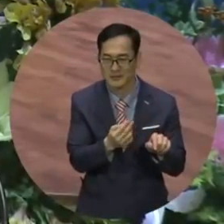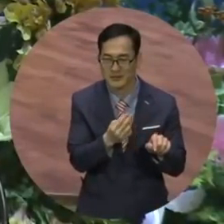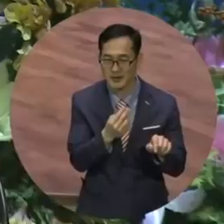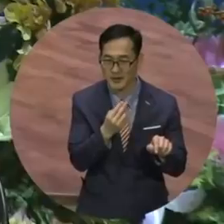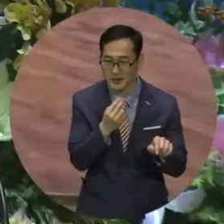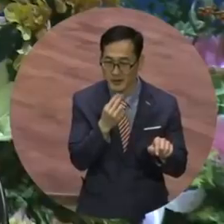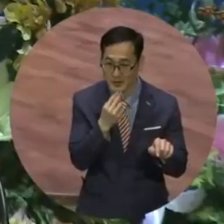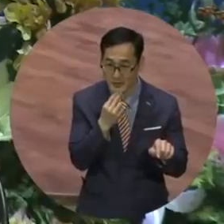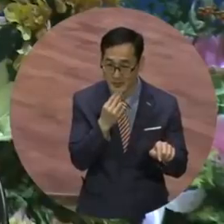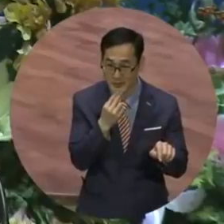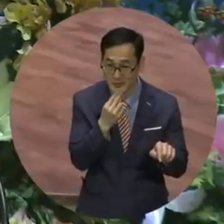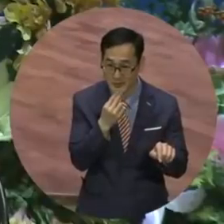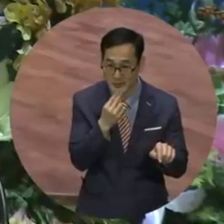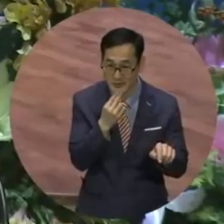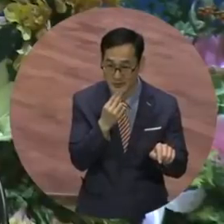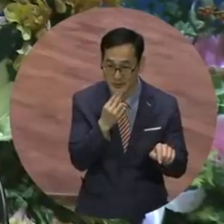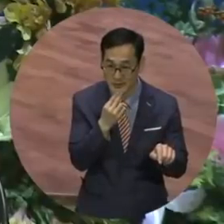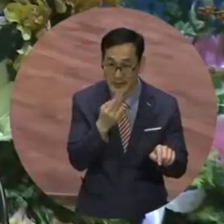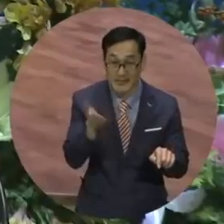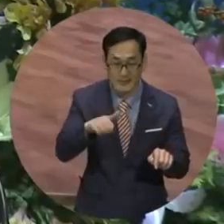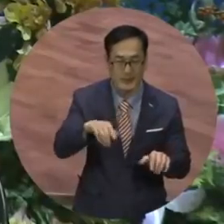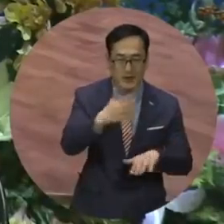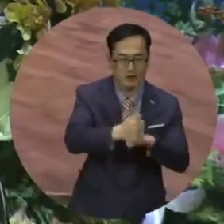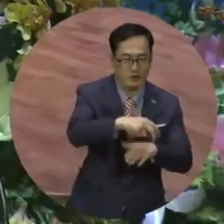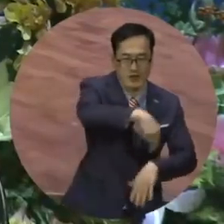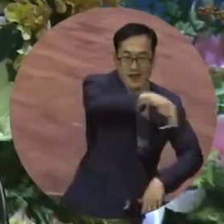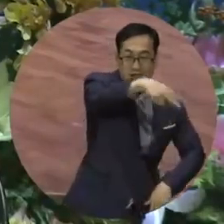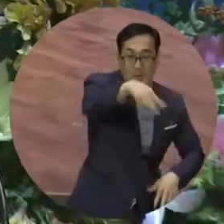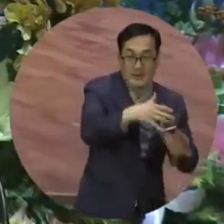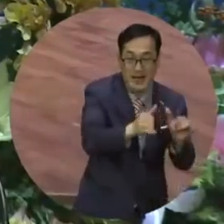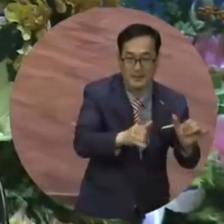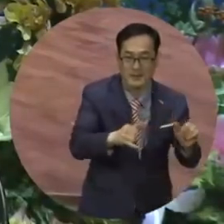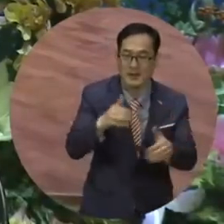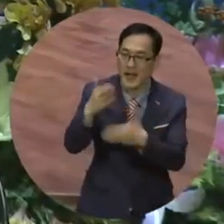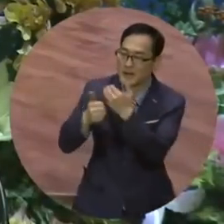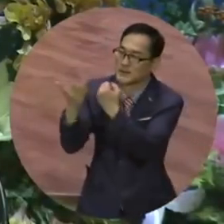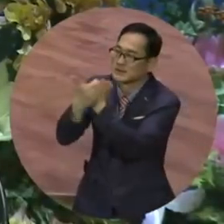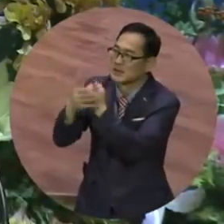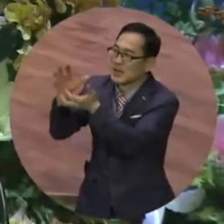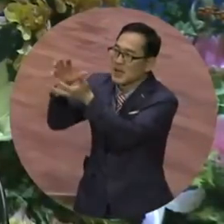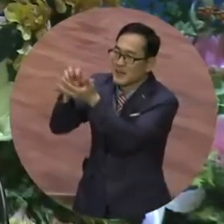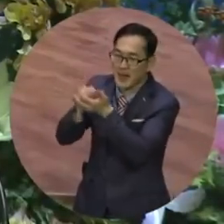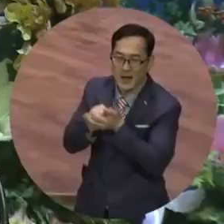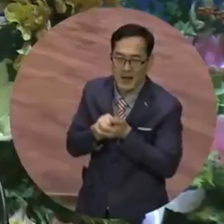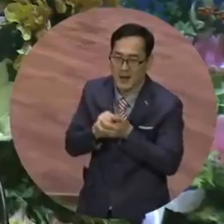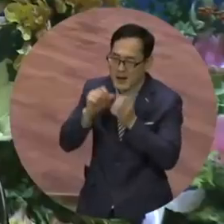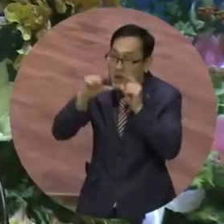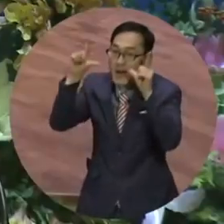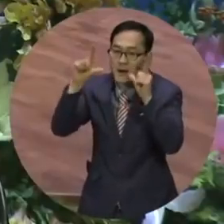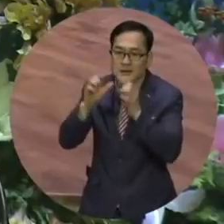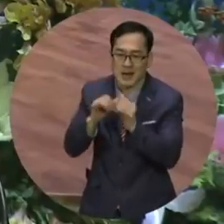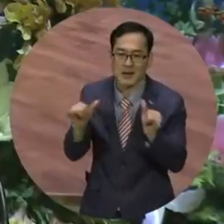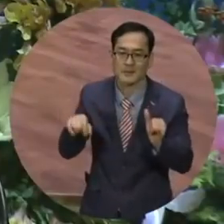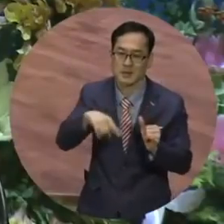말라다 지금 여러분처럼 돌아온 탕자들이 다 앉았어요. 하나님은 그런 사람을 원해요.